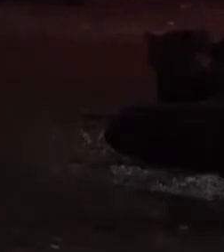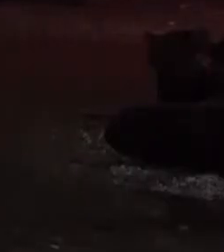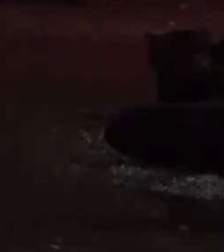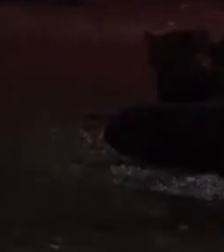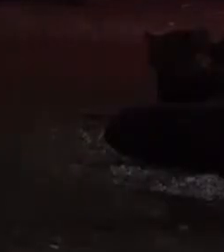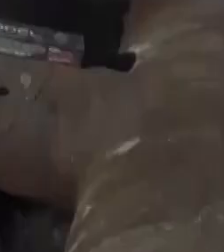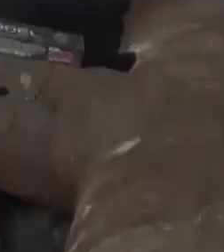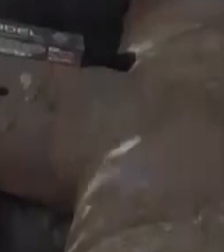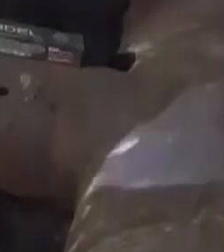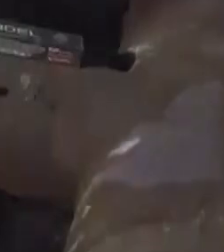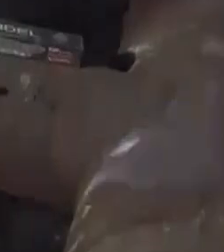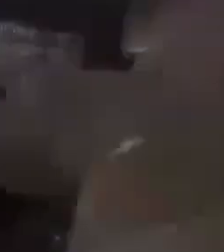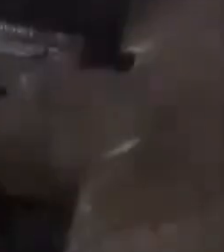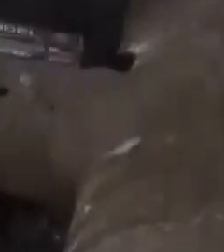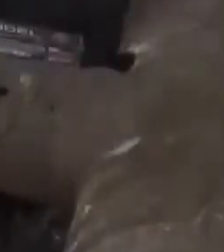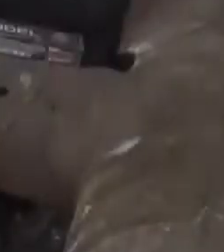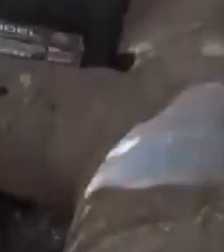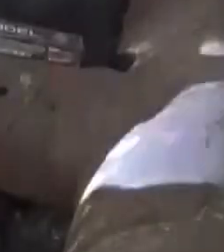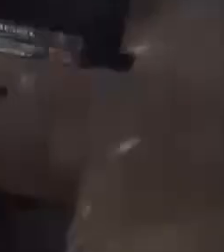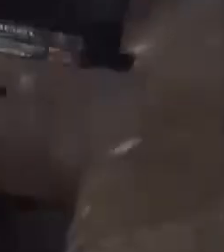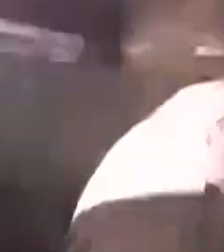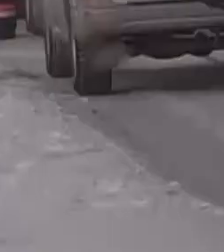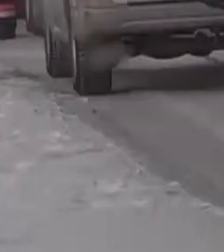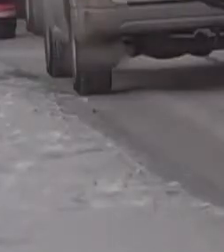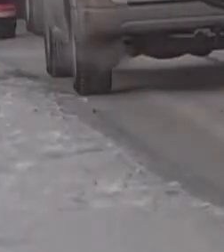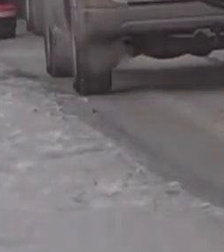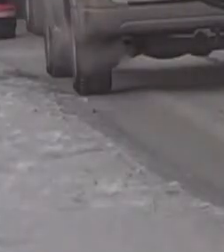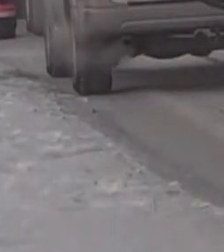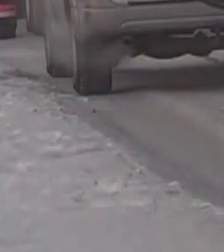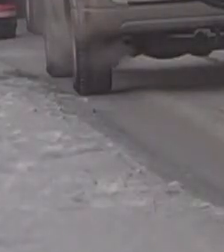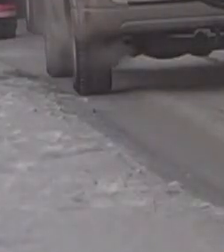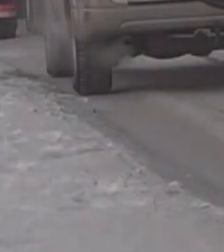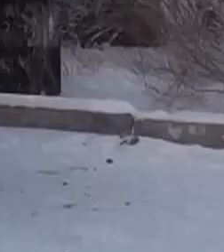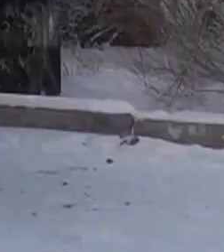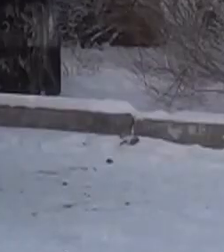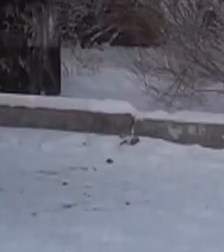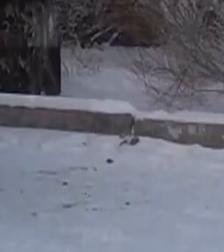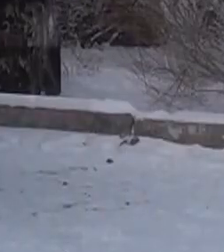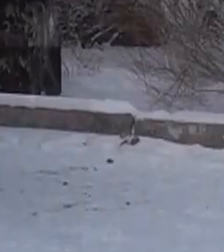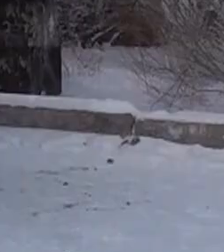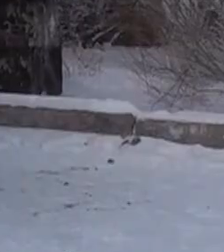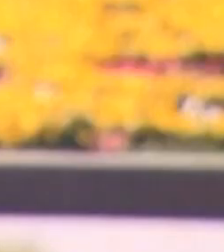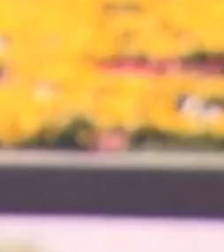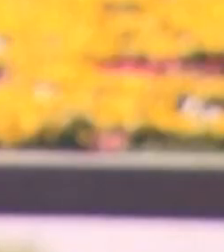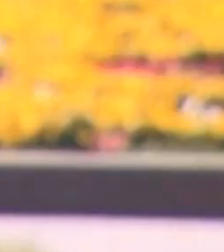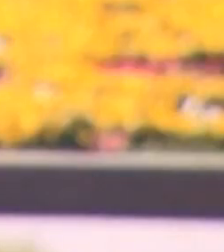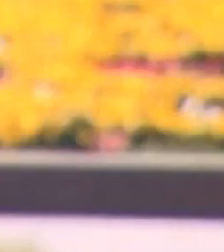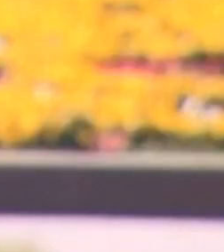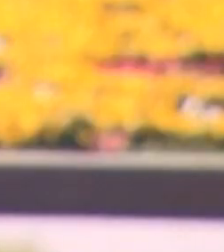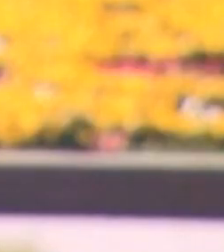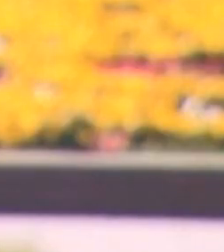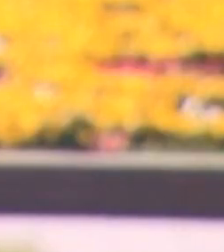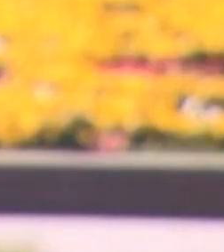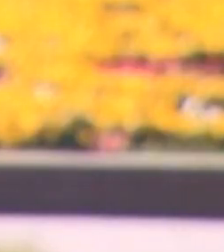Осталось чуть больше месяца. Как в Казахстане проходит подготовка к отопительному сезону? И на каком этапе ремонт ТЭЦ в регионах, расскажу я,